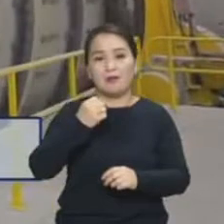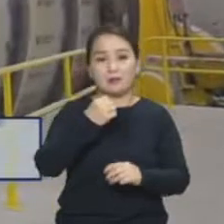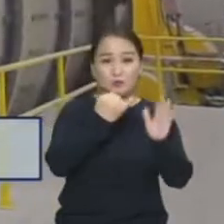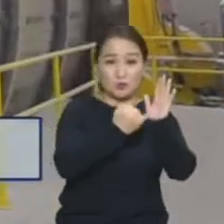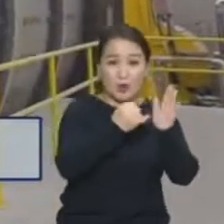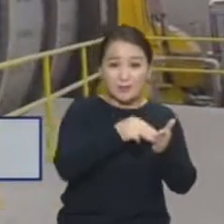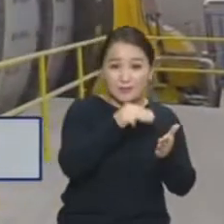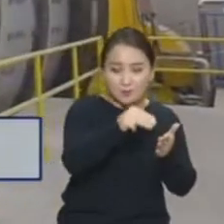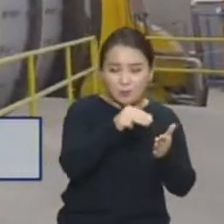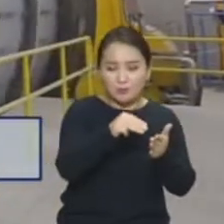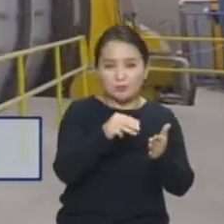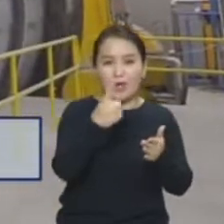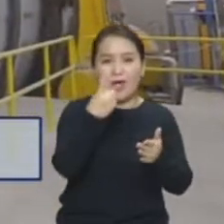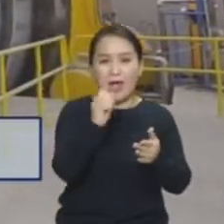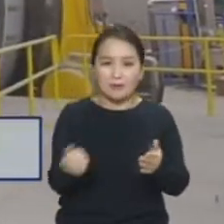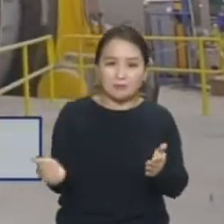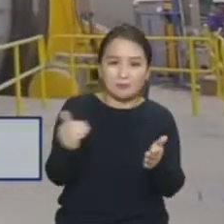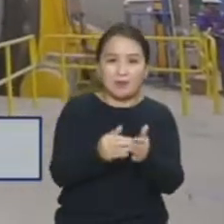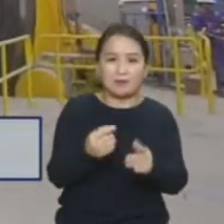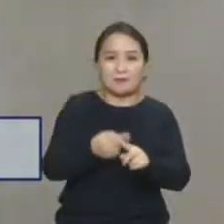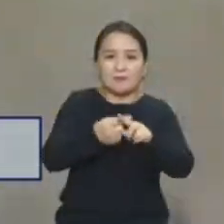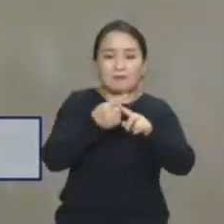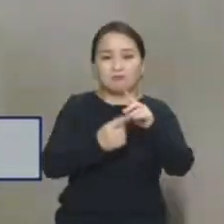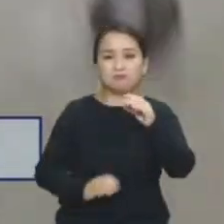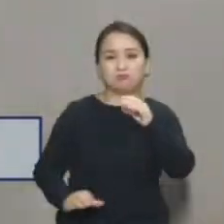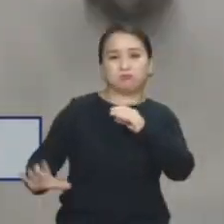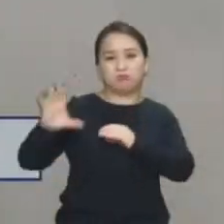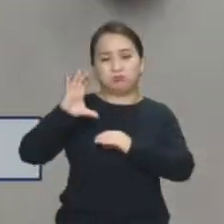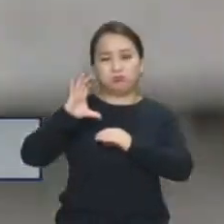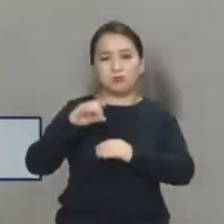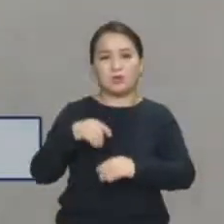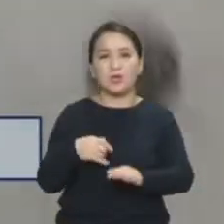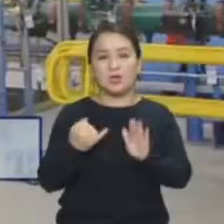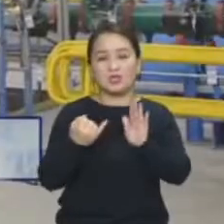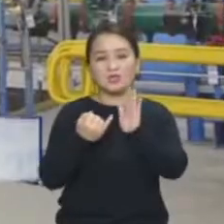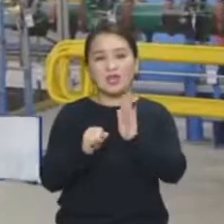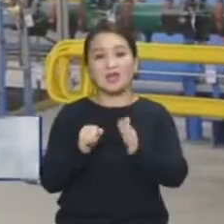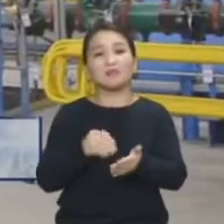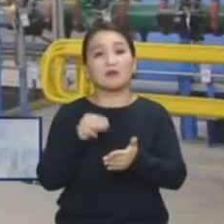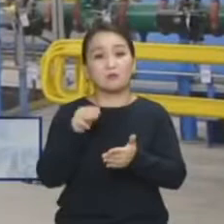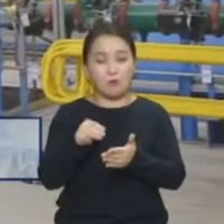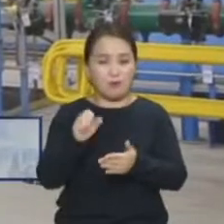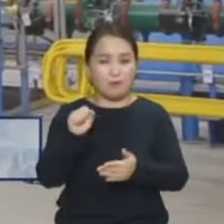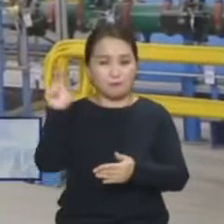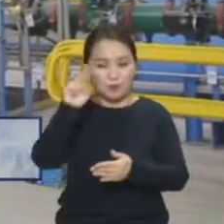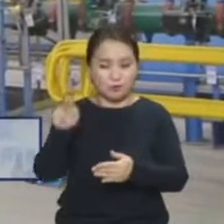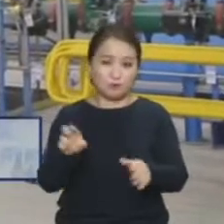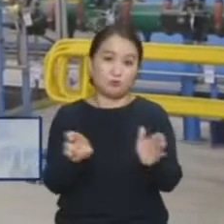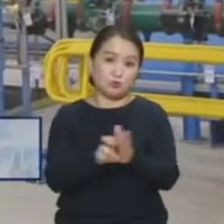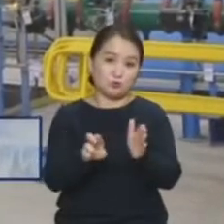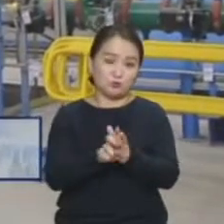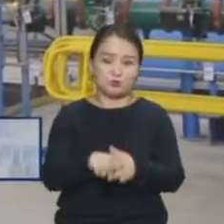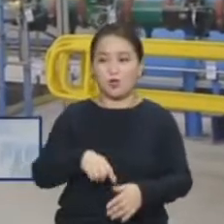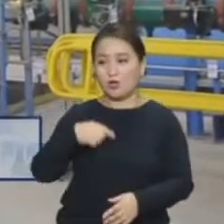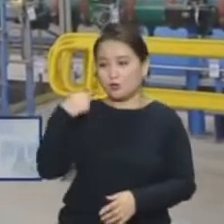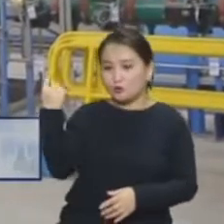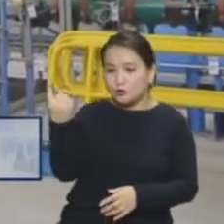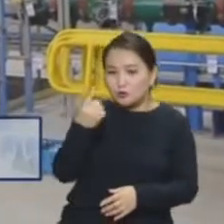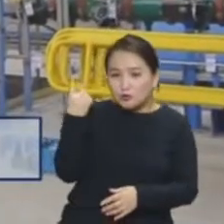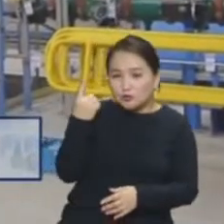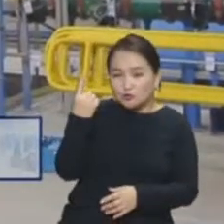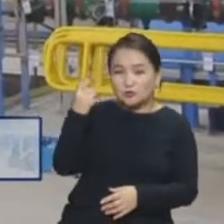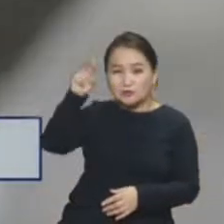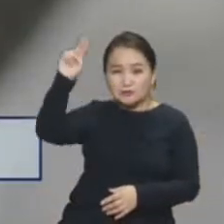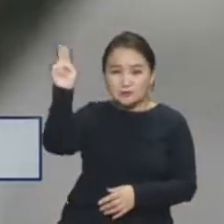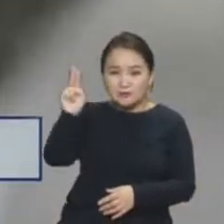өсгөх учиртай. Үүний зэрэгцээ тээвэр логистикийн асуудлуудаа нэг мөр шийдэж дутагдж байгаа эрчим хүчний шинэ хөлсөрийг бий болгоход